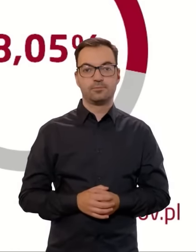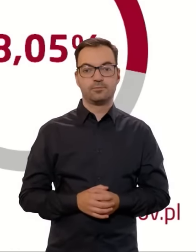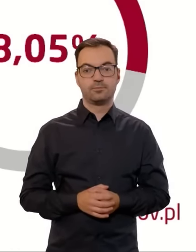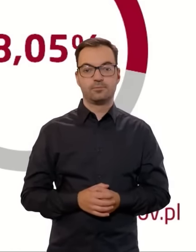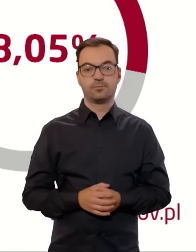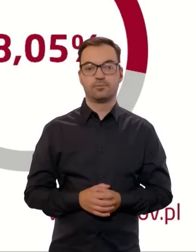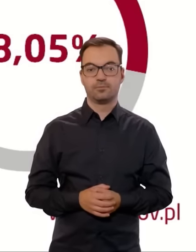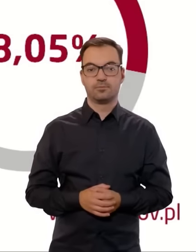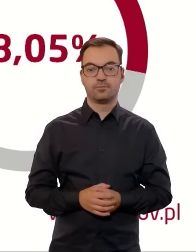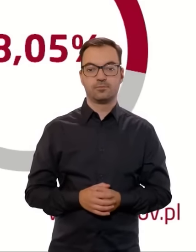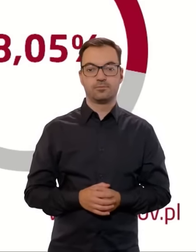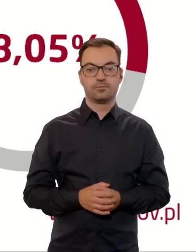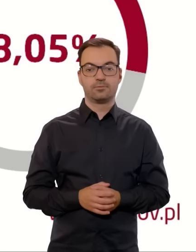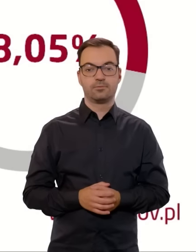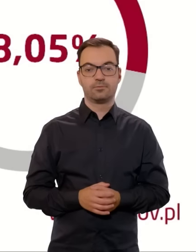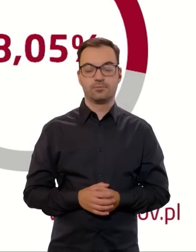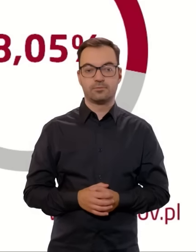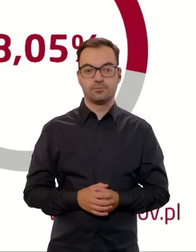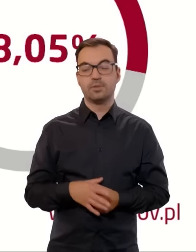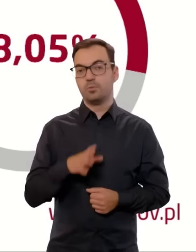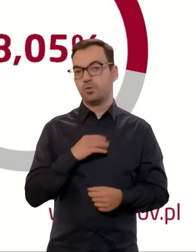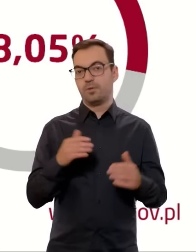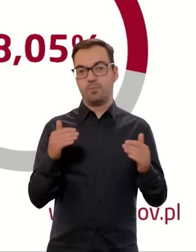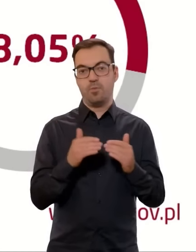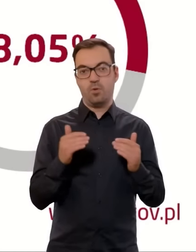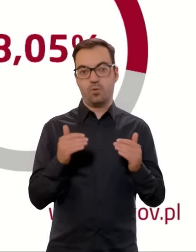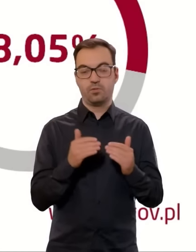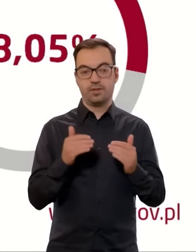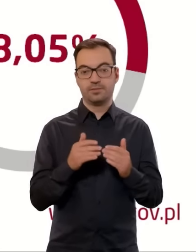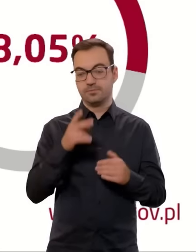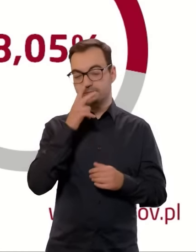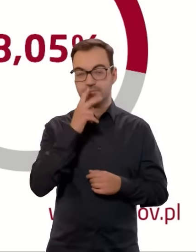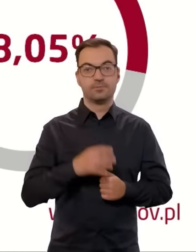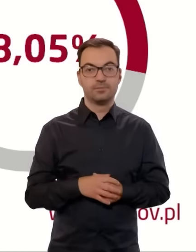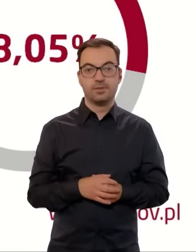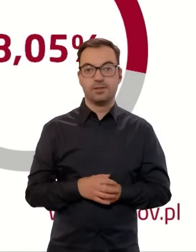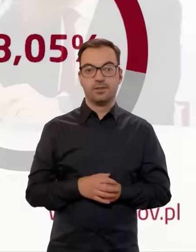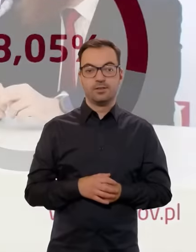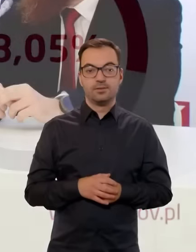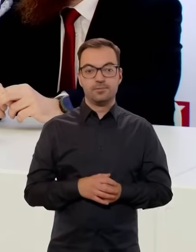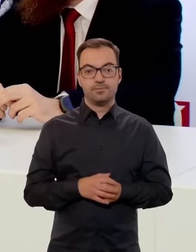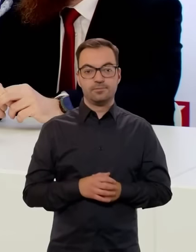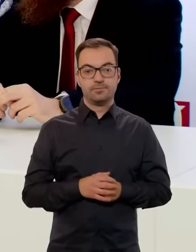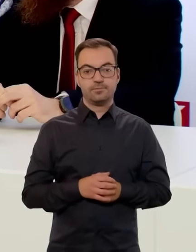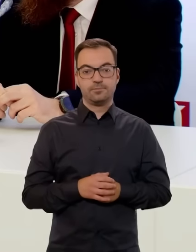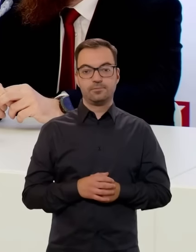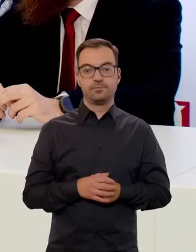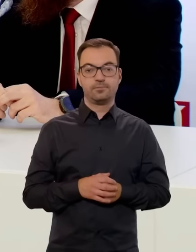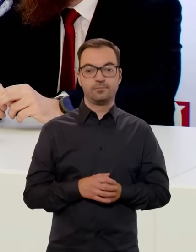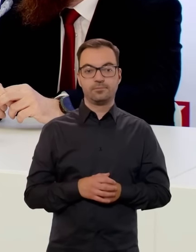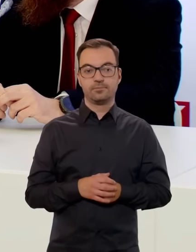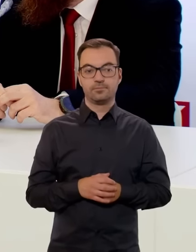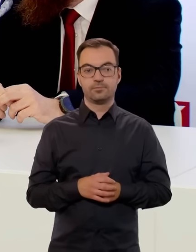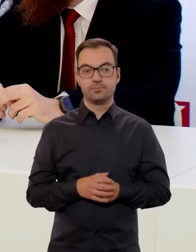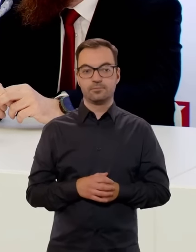28,05%. Można by się pokusić o porównanie. Mianowicie, proszę Państwa,